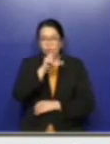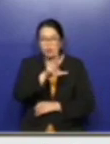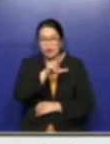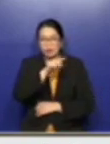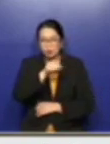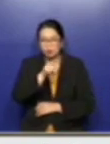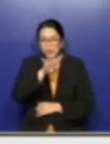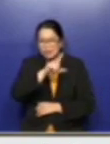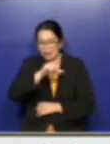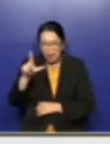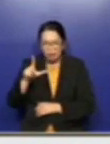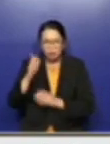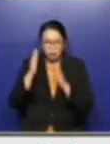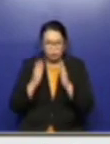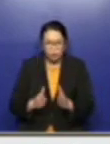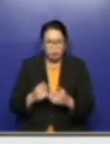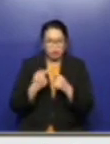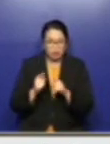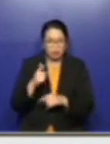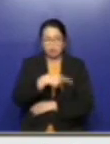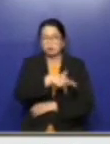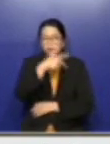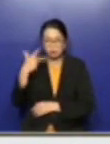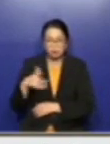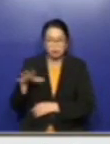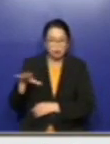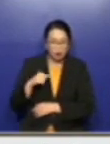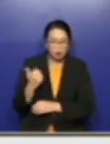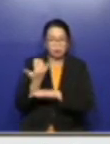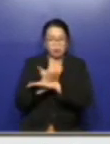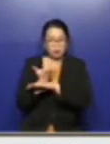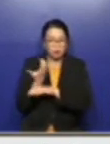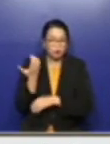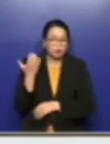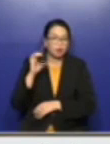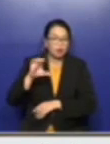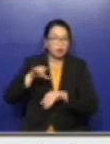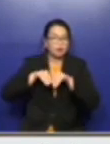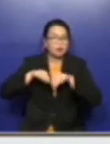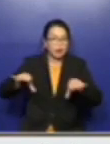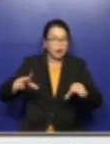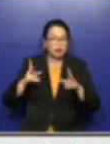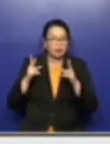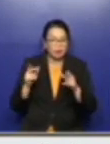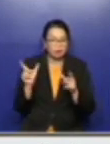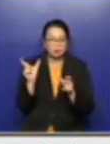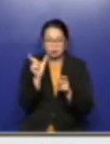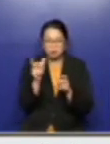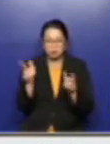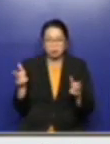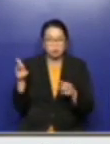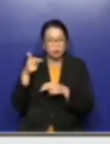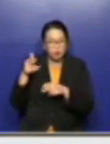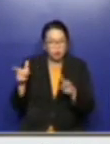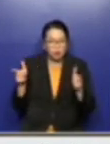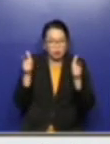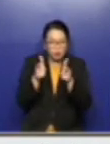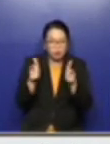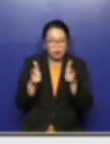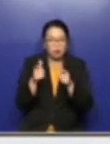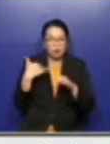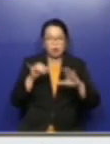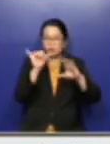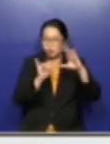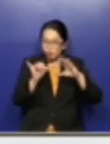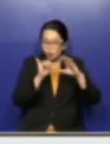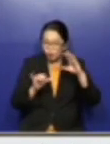ลึงหนึ่งฮะแต่ไทย PBS เอาทีวีเอารายการที่ออกอากาศในโทรทัศน์เนี่ยไปตัดเป็นคลิปไปตัดเป็นนู่นแล้วไปลงใน YouTube ท่านประธาน